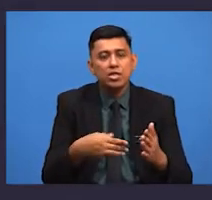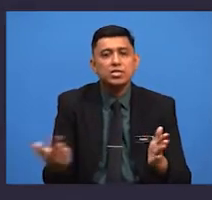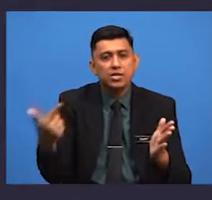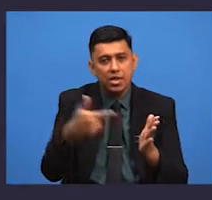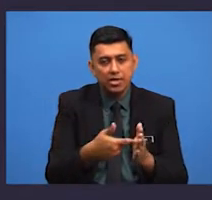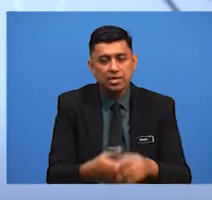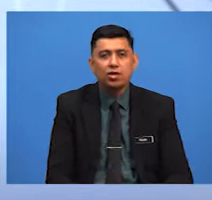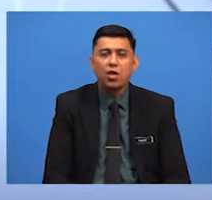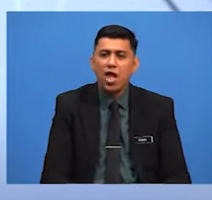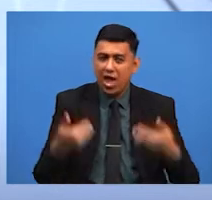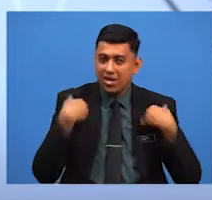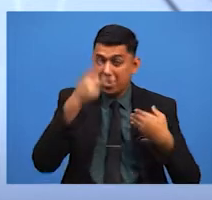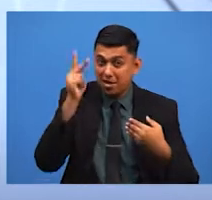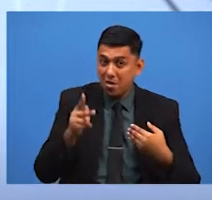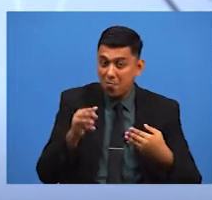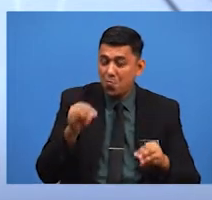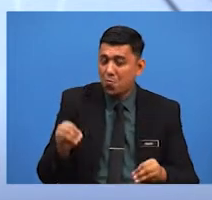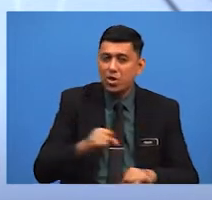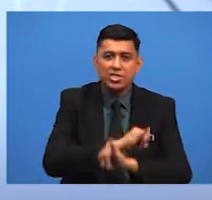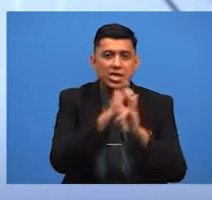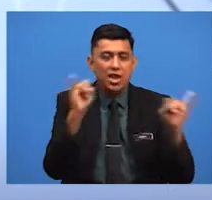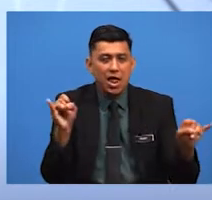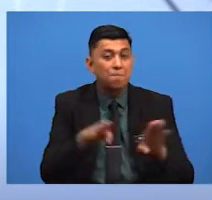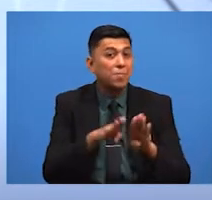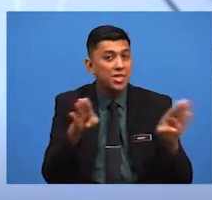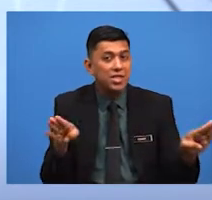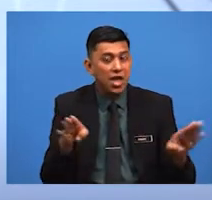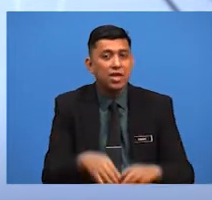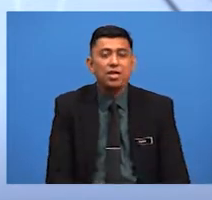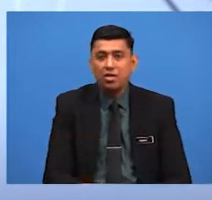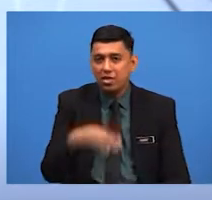selagi. Adakah murid-murid jelas dengan